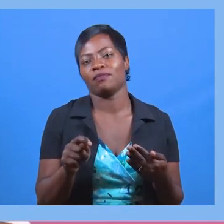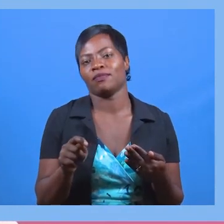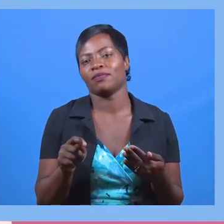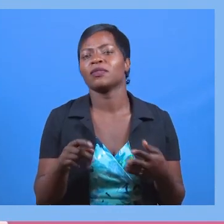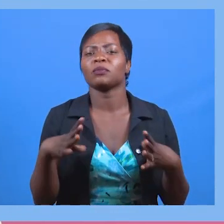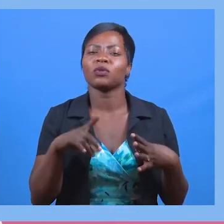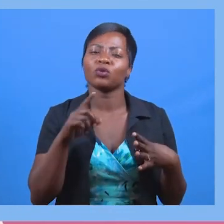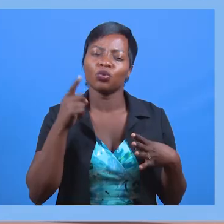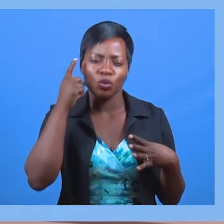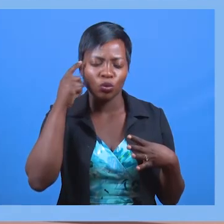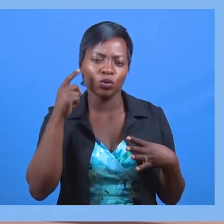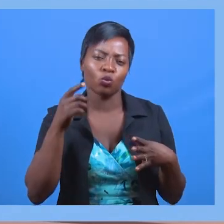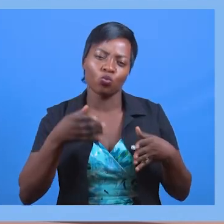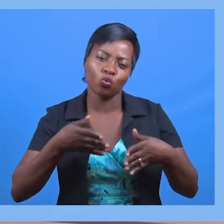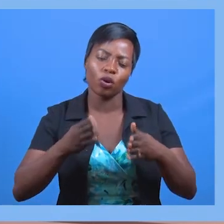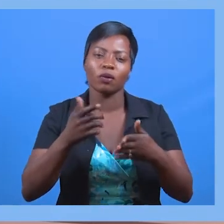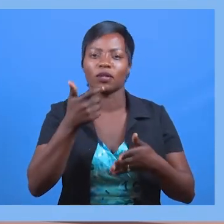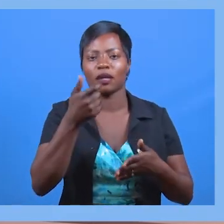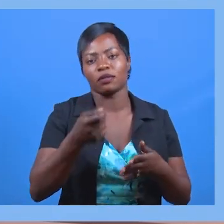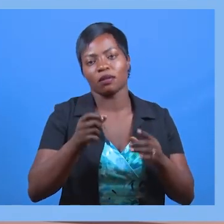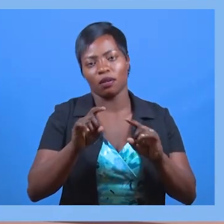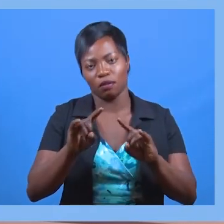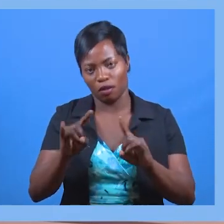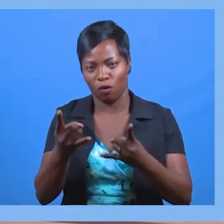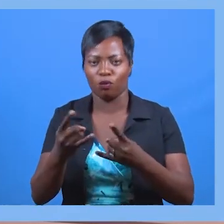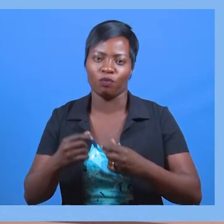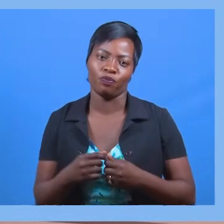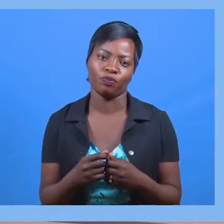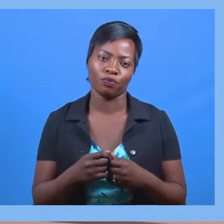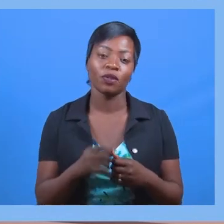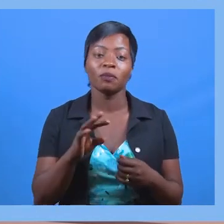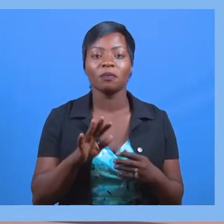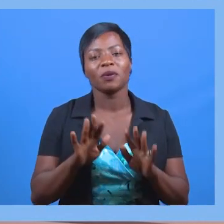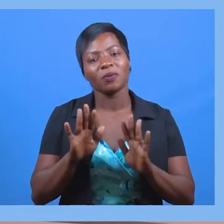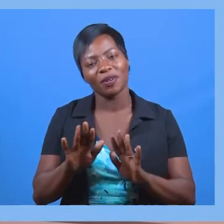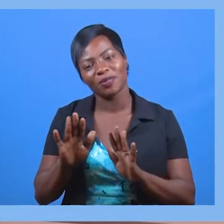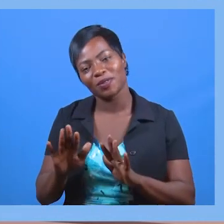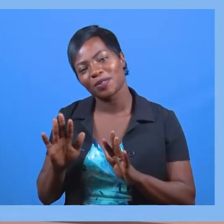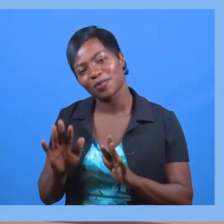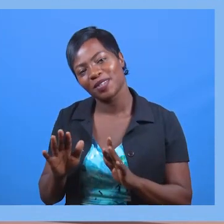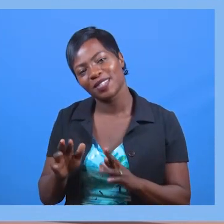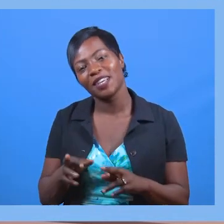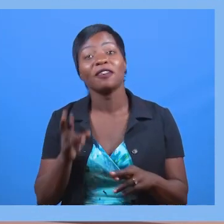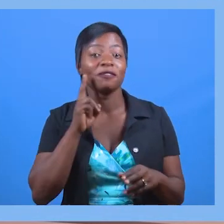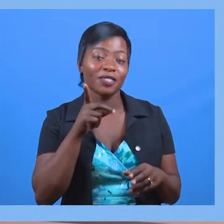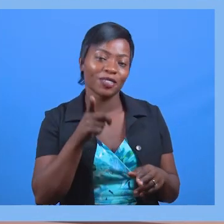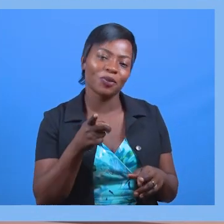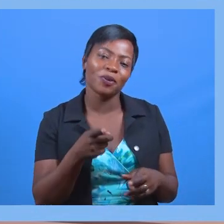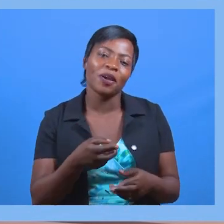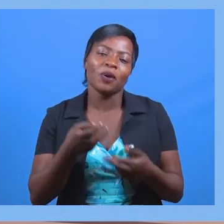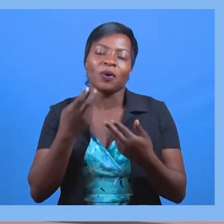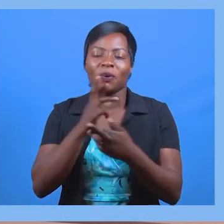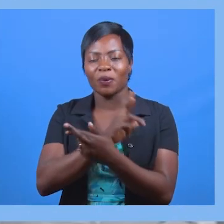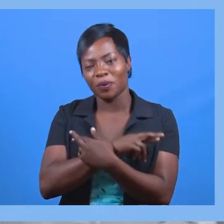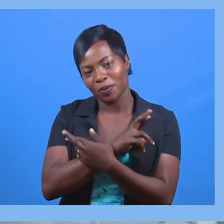uri kubvunza sei. Hanzi nachiremba ngatimbomirai Muyenzi azorore ateramire tozoti